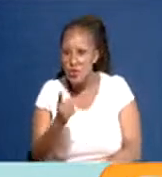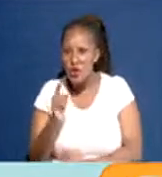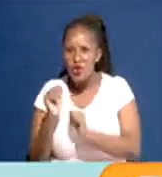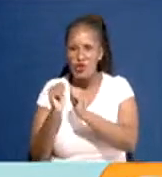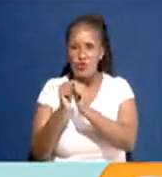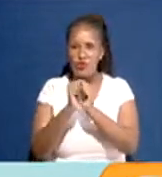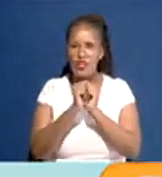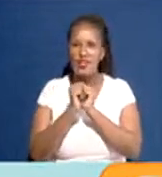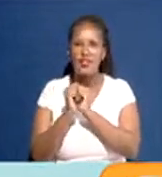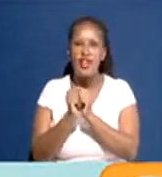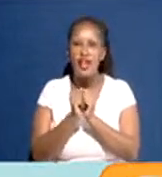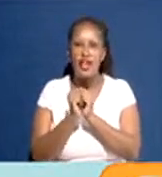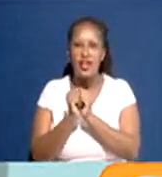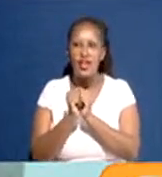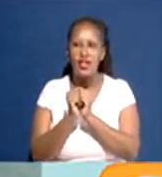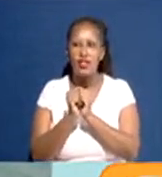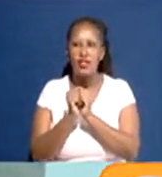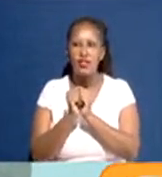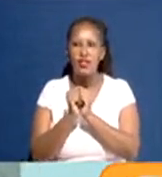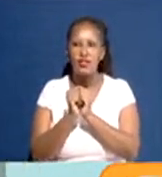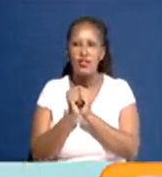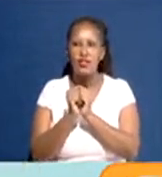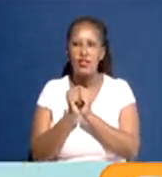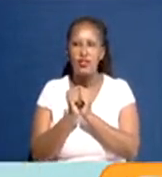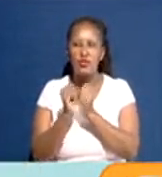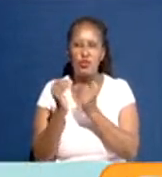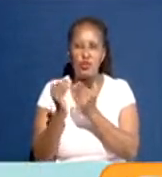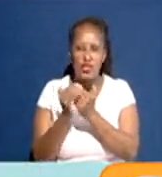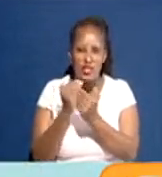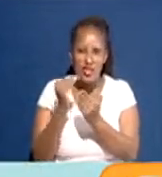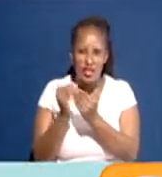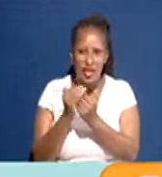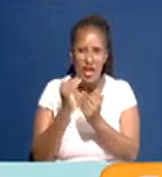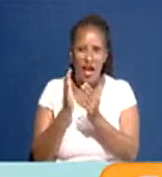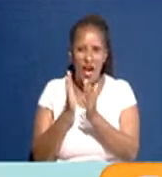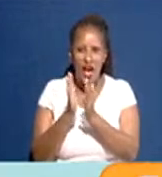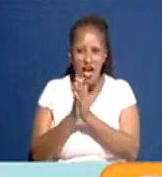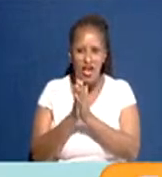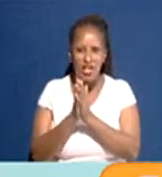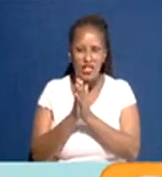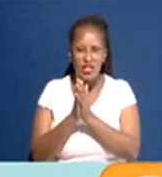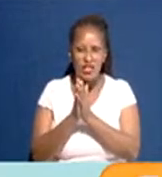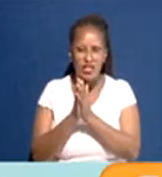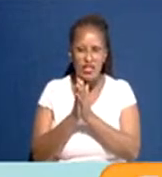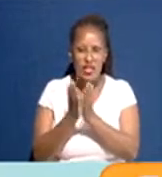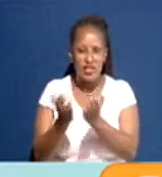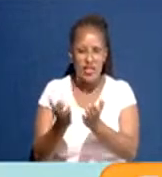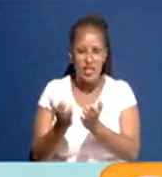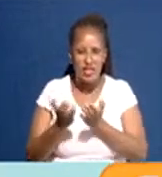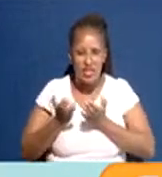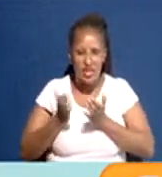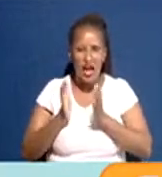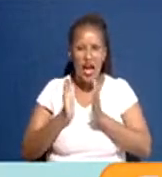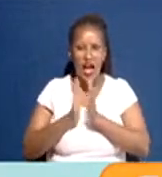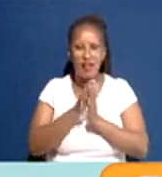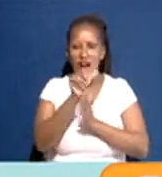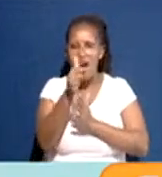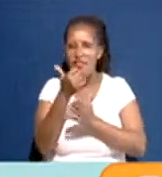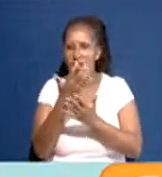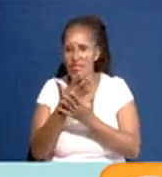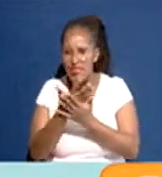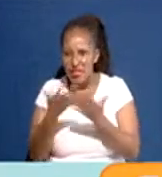Pamoja tujumuike kushughulika na mahitaji na matakwa na